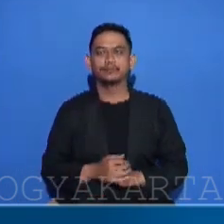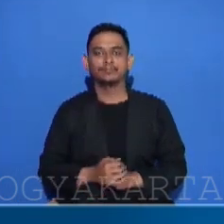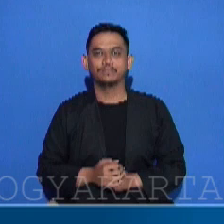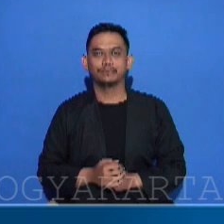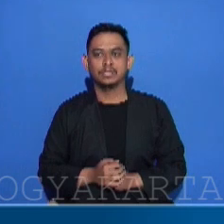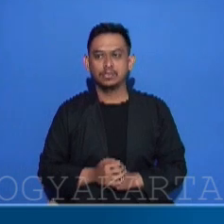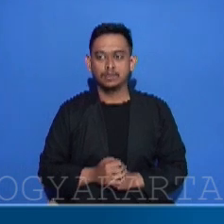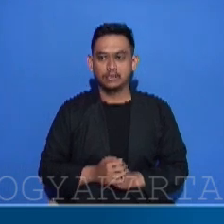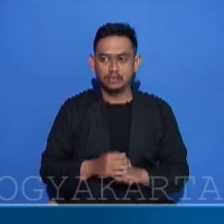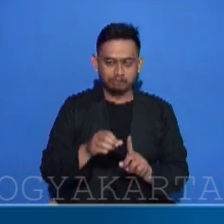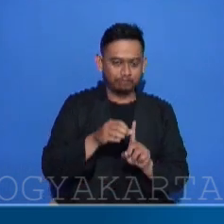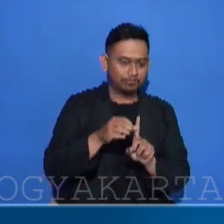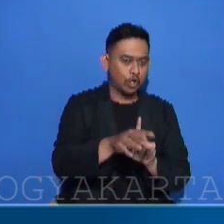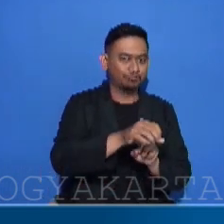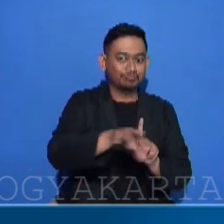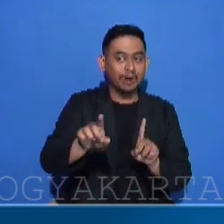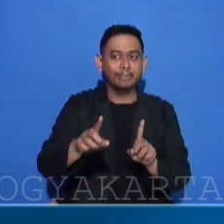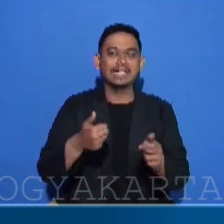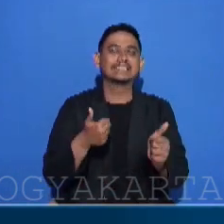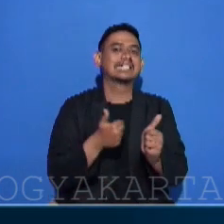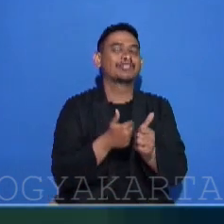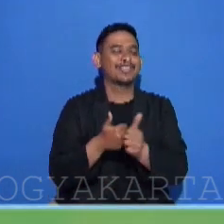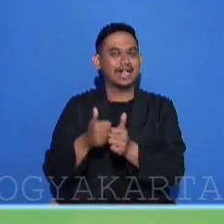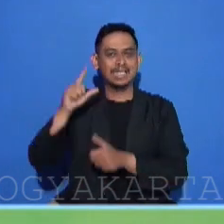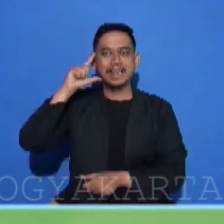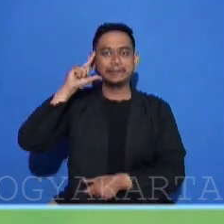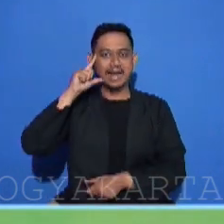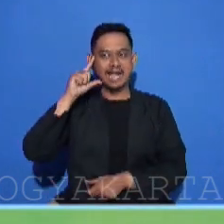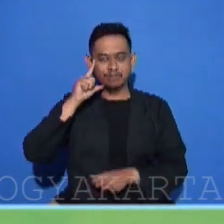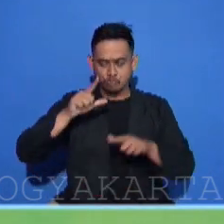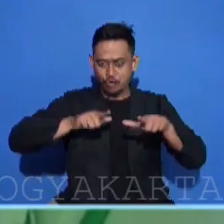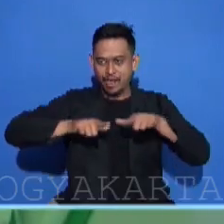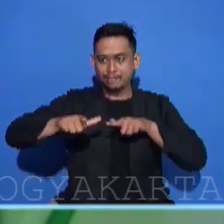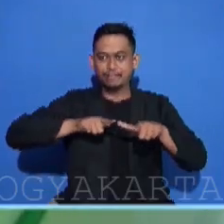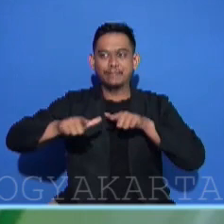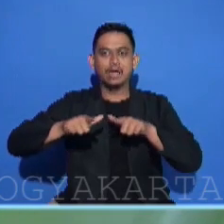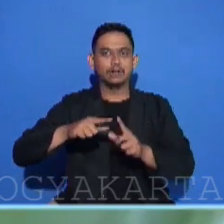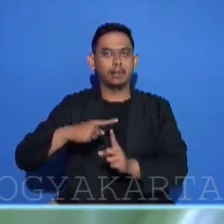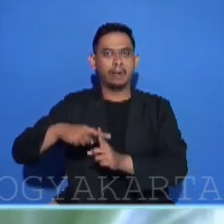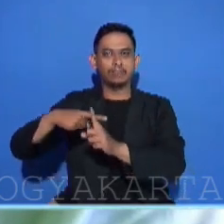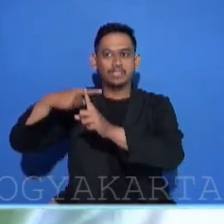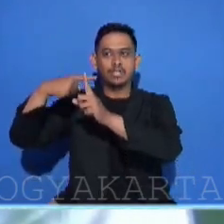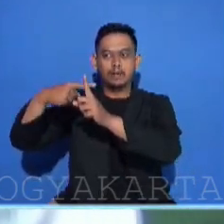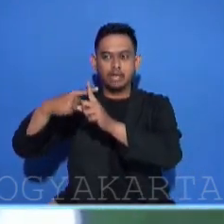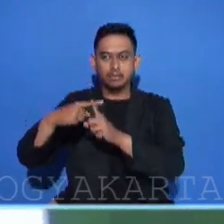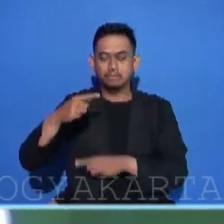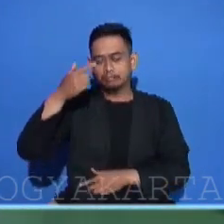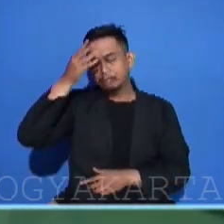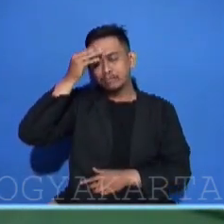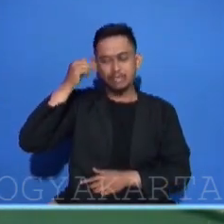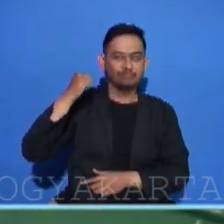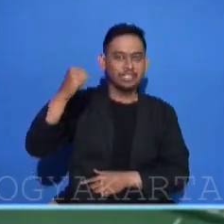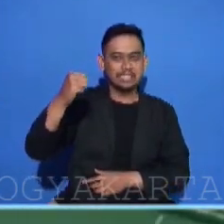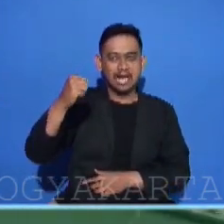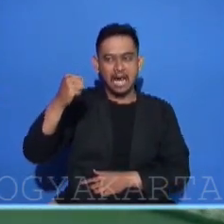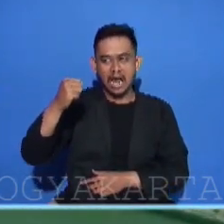lomba yang sama di tingkat kabupaten Sleman lomba MTQ menjadi sarana dalam upah yang meningkatkan semangat pembelajaran agama Islam bagi